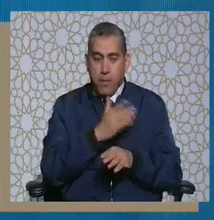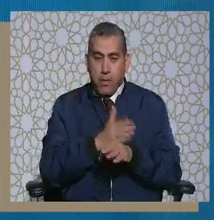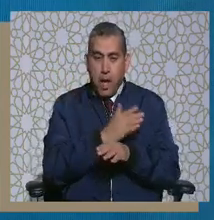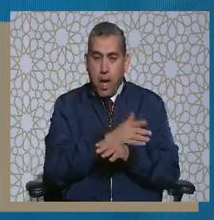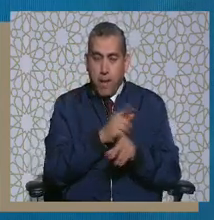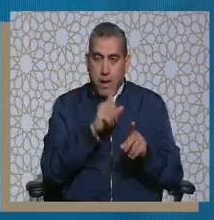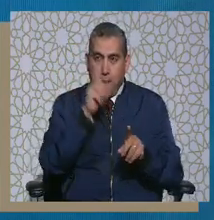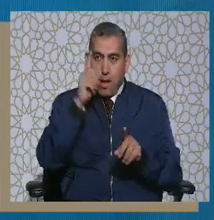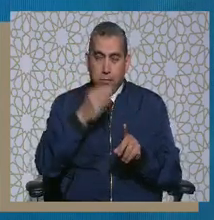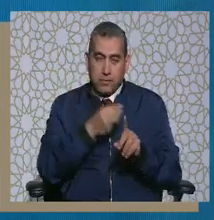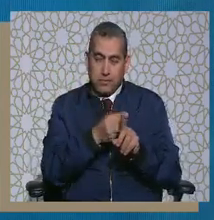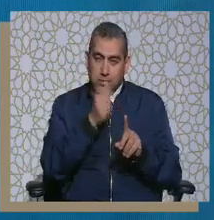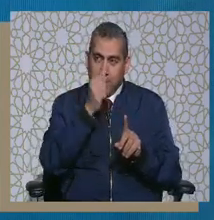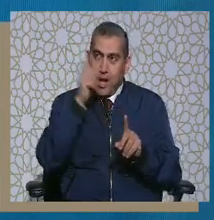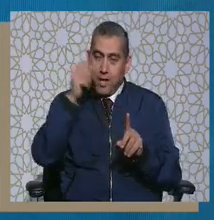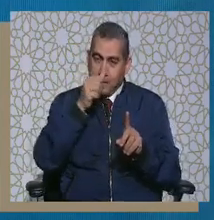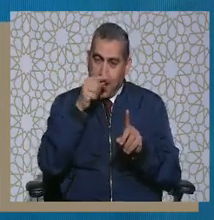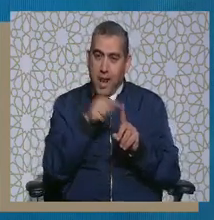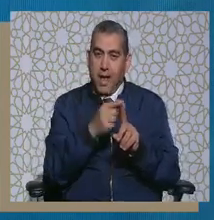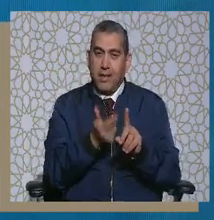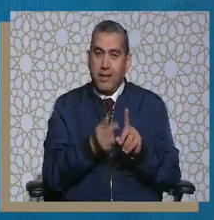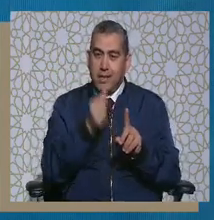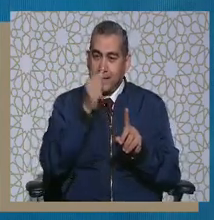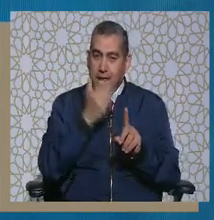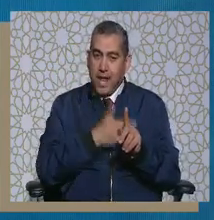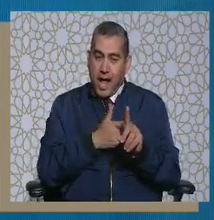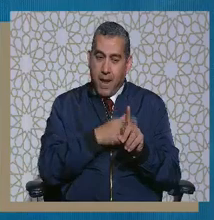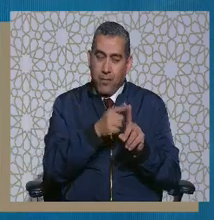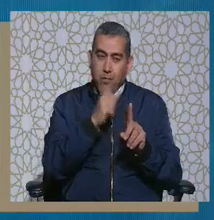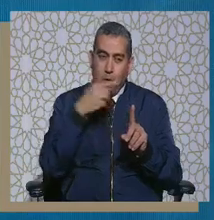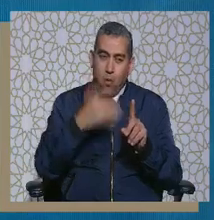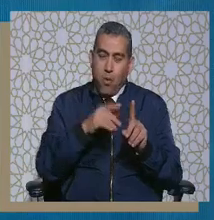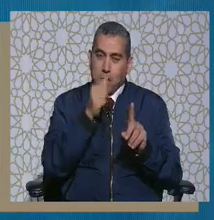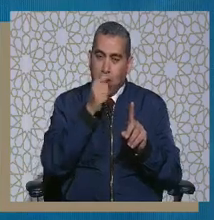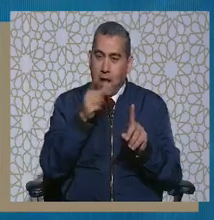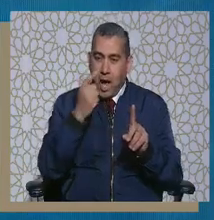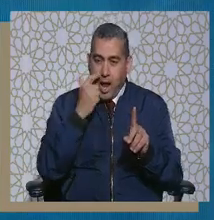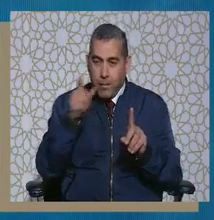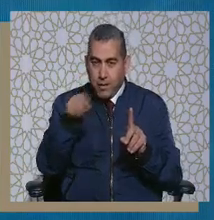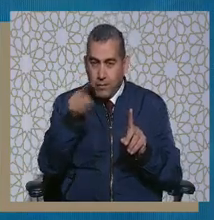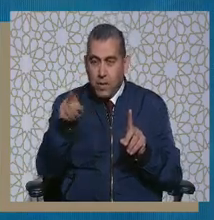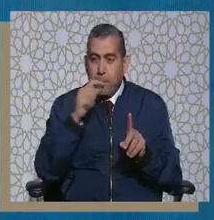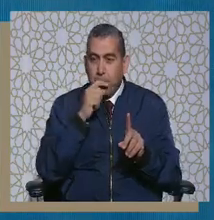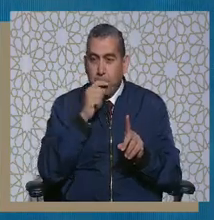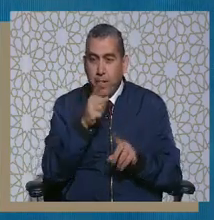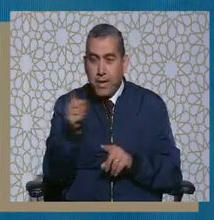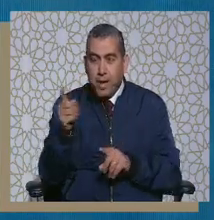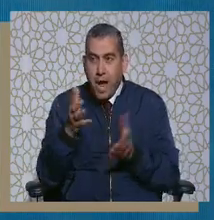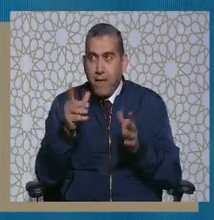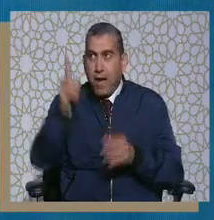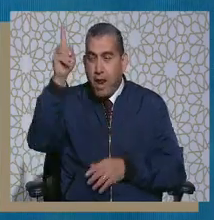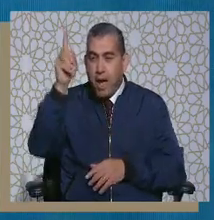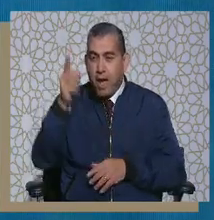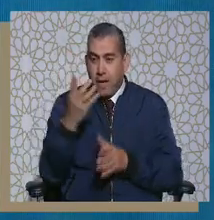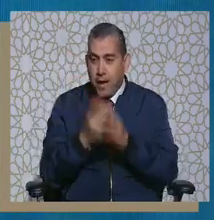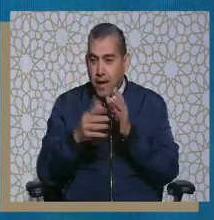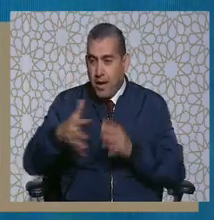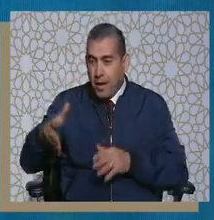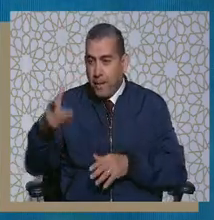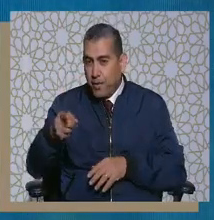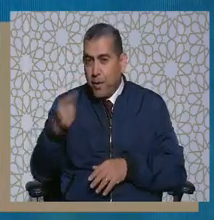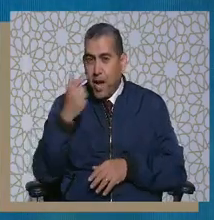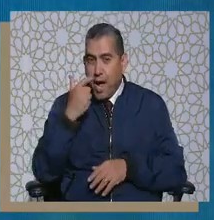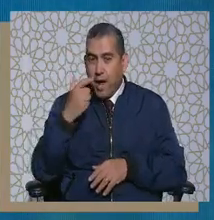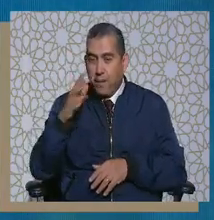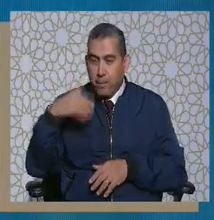لا يرضى باذى ام فاتقوا فاتقوا الله انتم بنات وعندكم ملاد ممكن